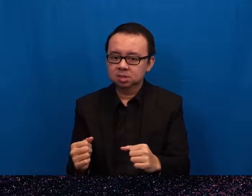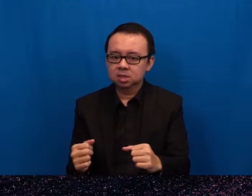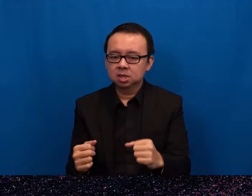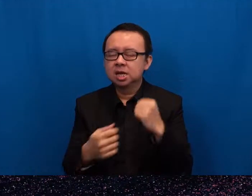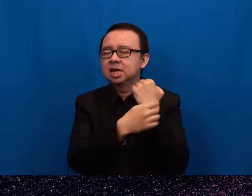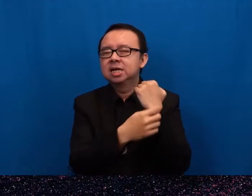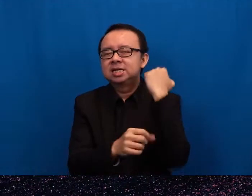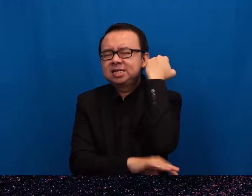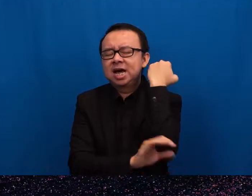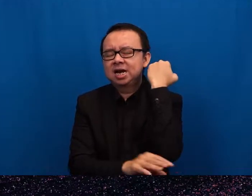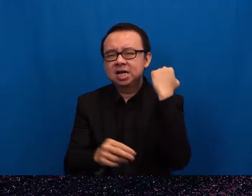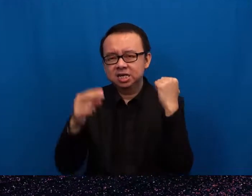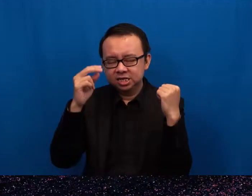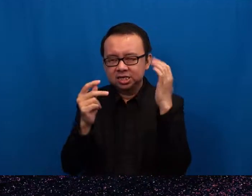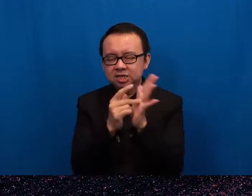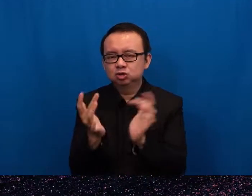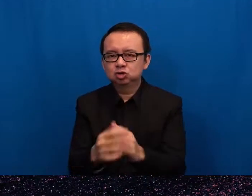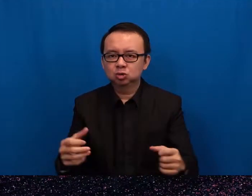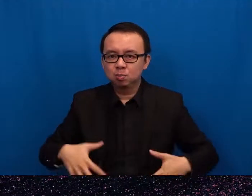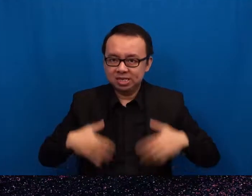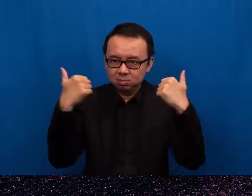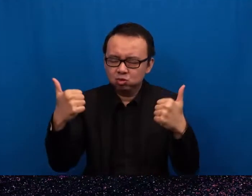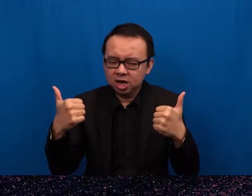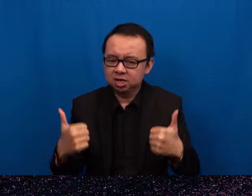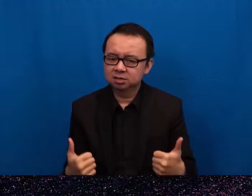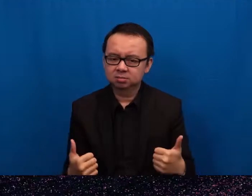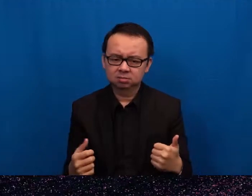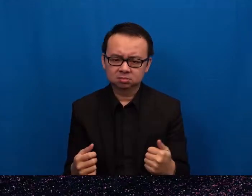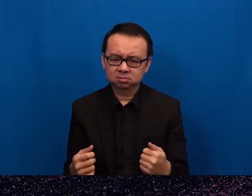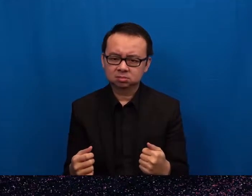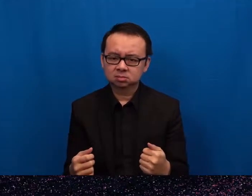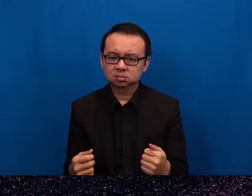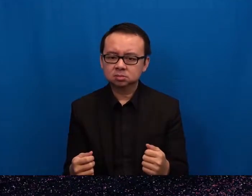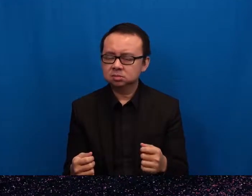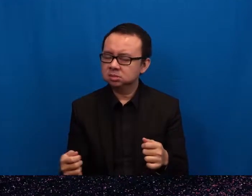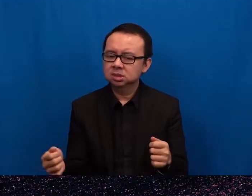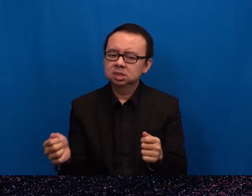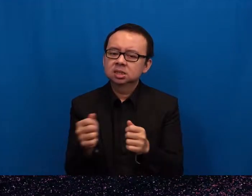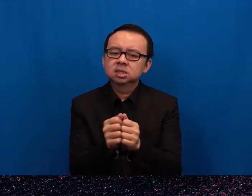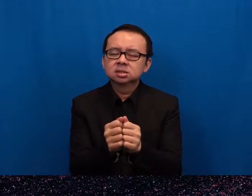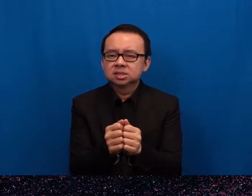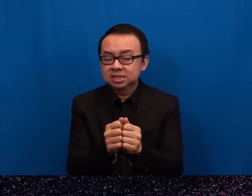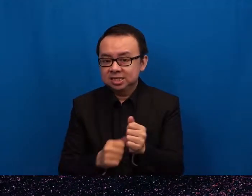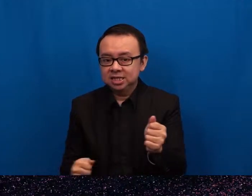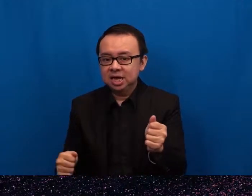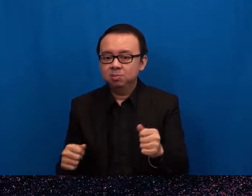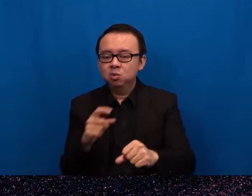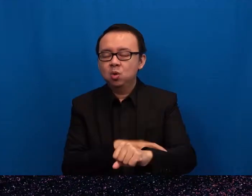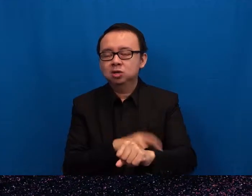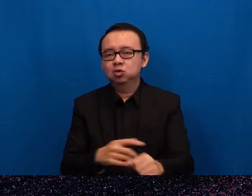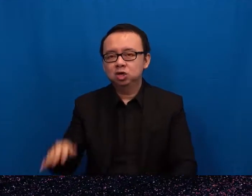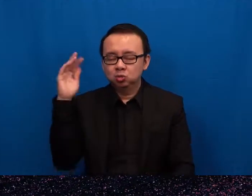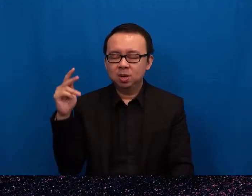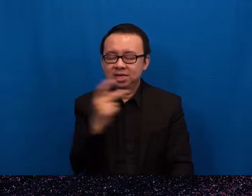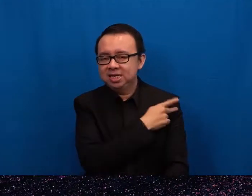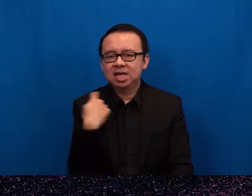Bilur-bilur Kristus itu menyembuhkan, tangan berlubang paku yang tidak kelihatan menjamah setiap orang. Dan setiap situasi kehidupan kita yang non-material, bukan